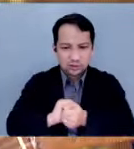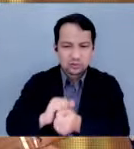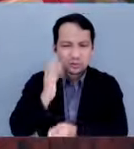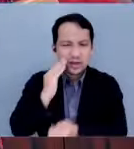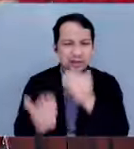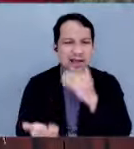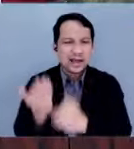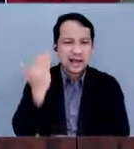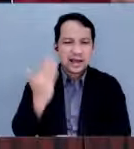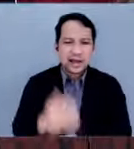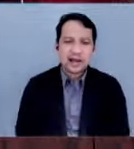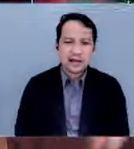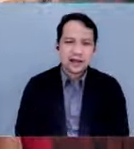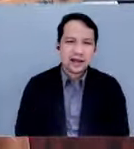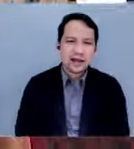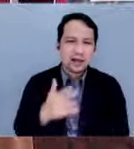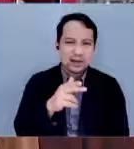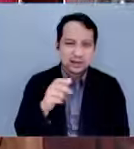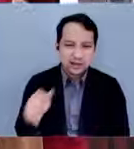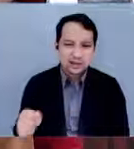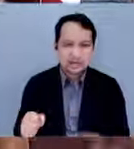umaga.